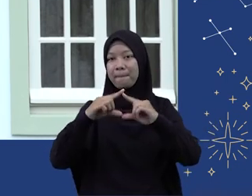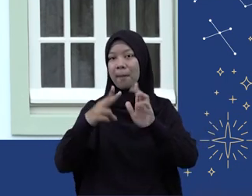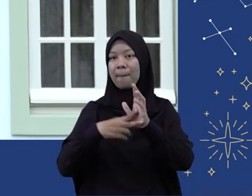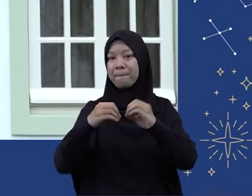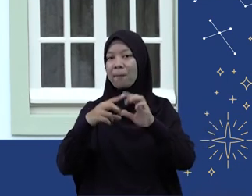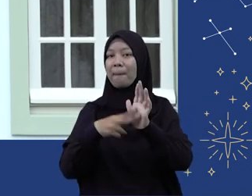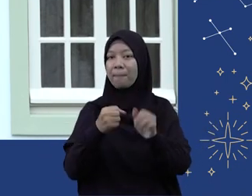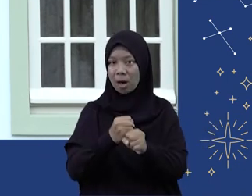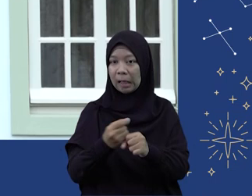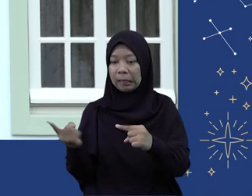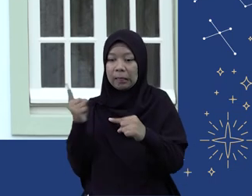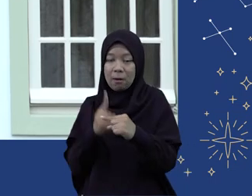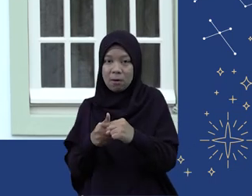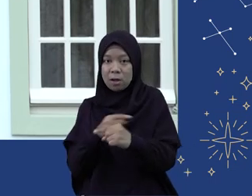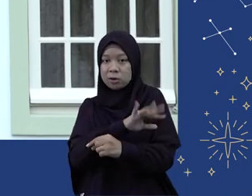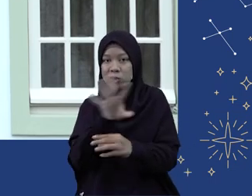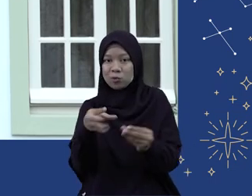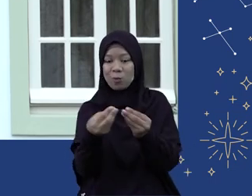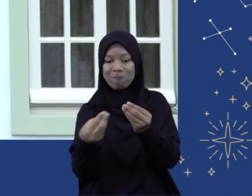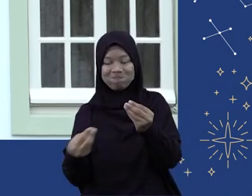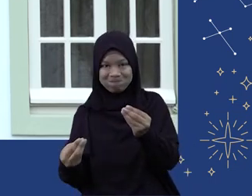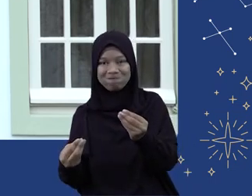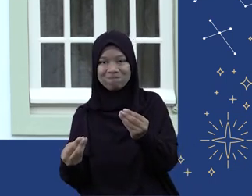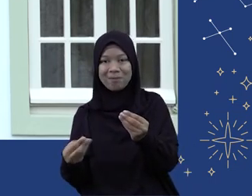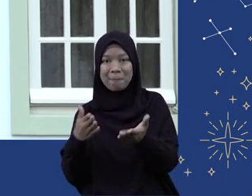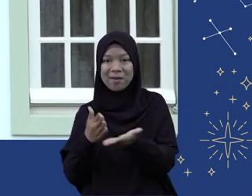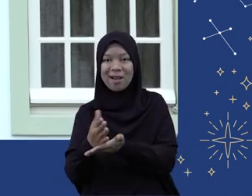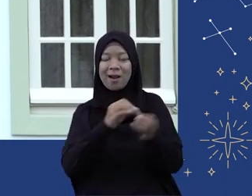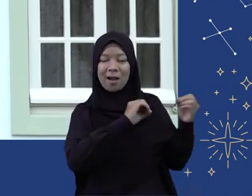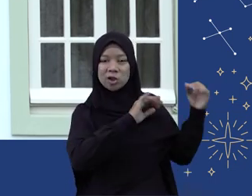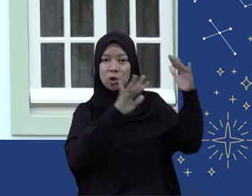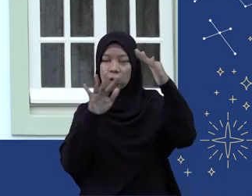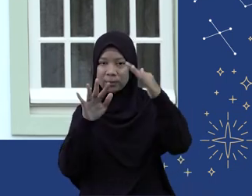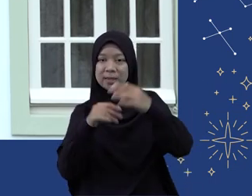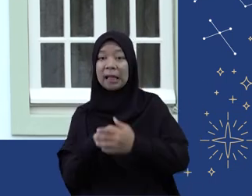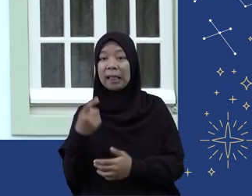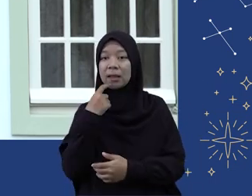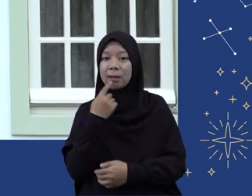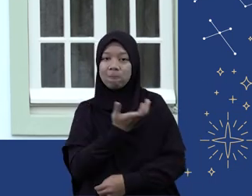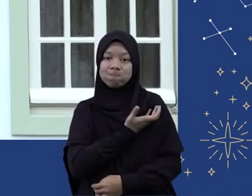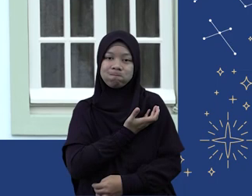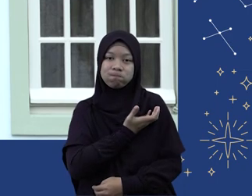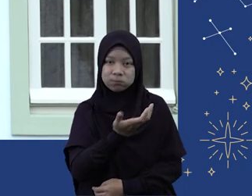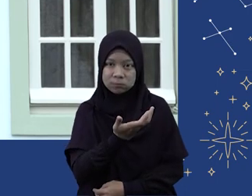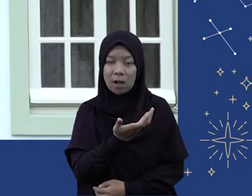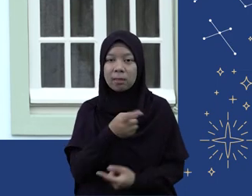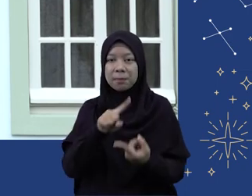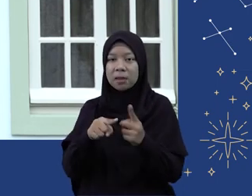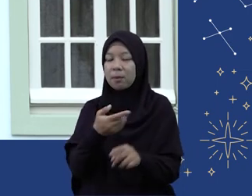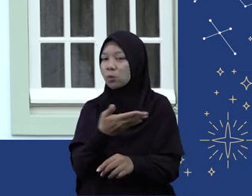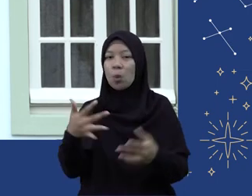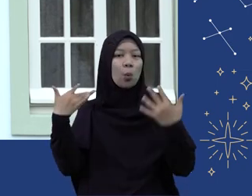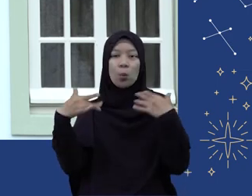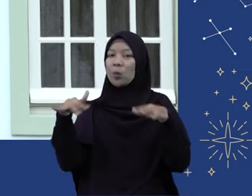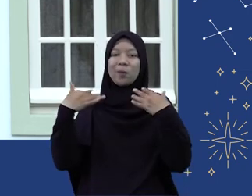apa generasi penerusnya itu passion teman-teman sekali luar biasa